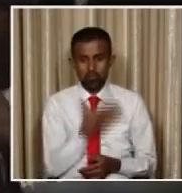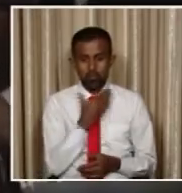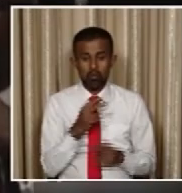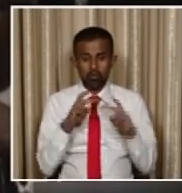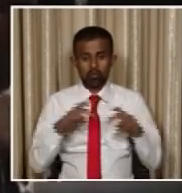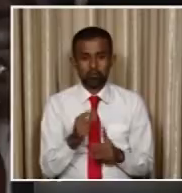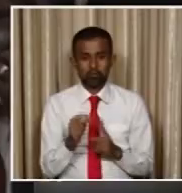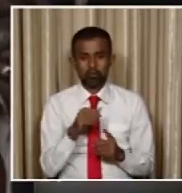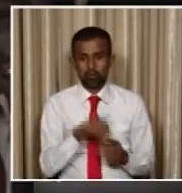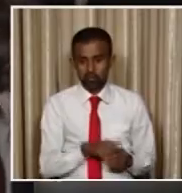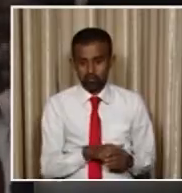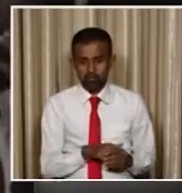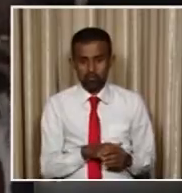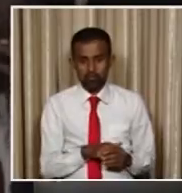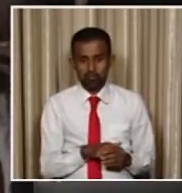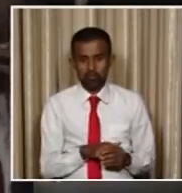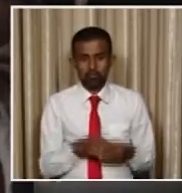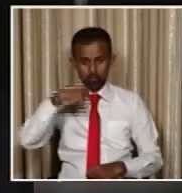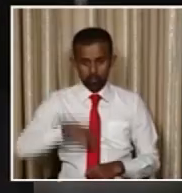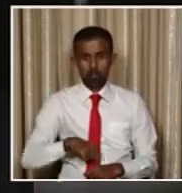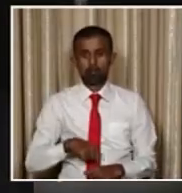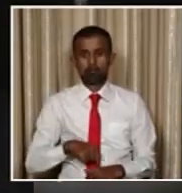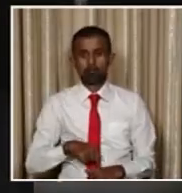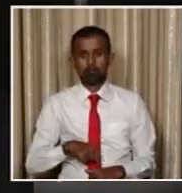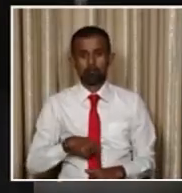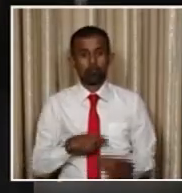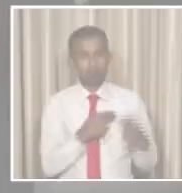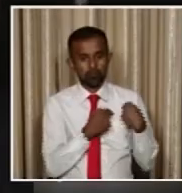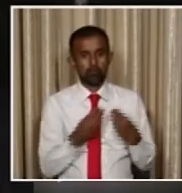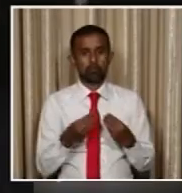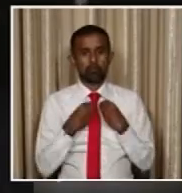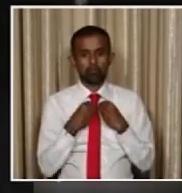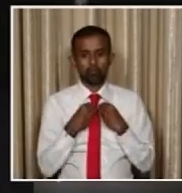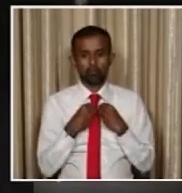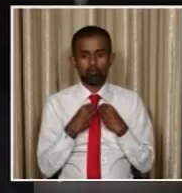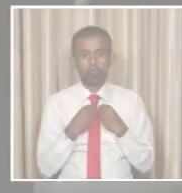සමීක්ෂණ වලට රැවටෙන්න එපා මේ සාත්‍රකාරයොත් මේවා කියනවා මේ වගකීම බාරගත්තා